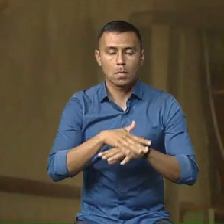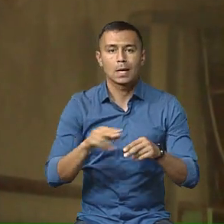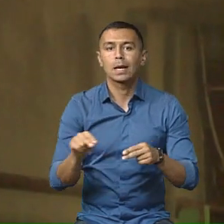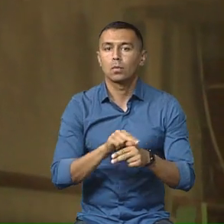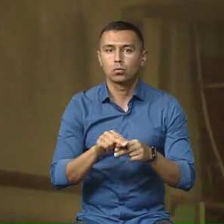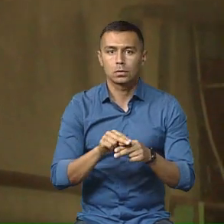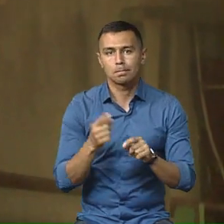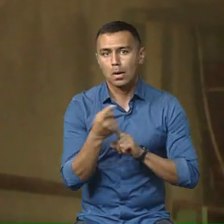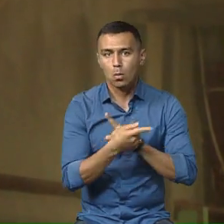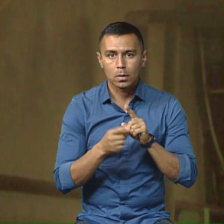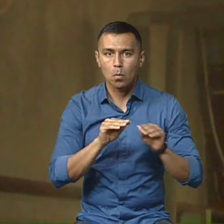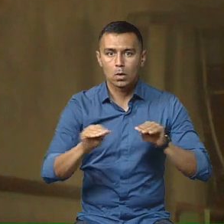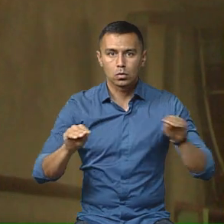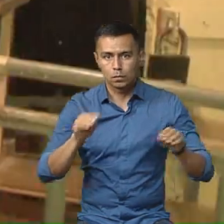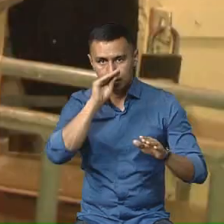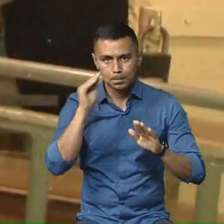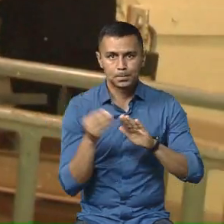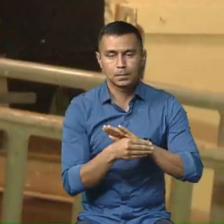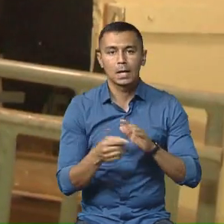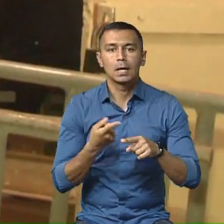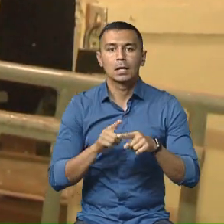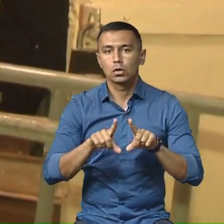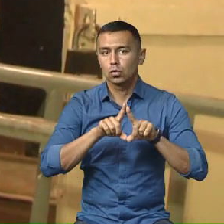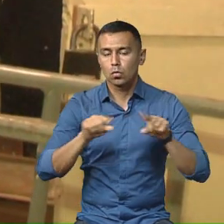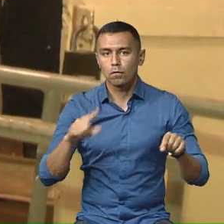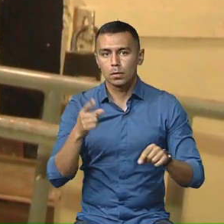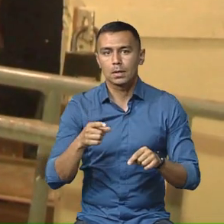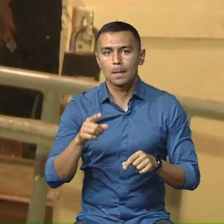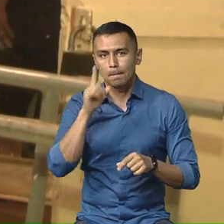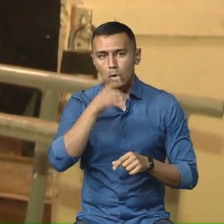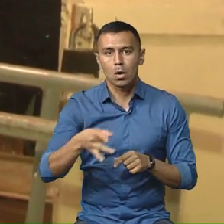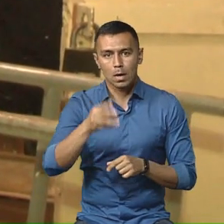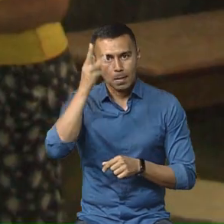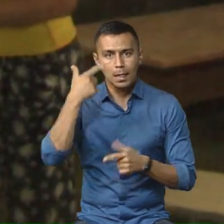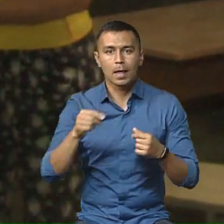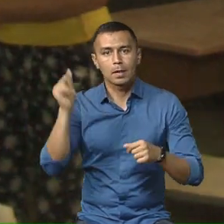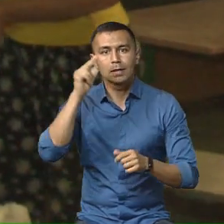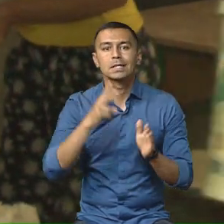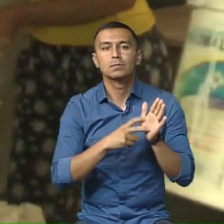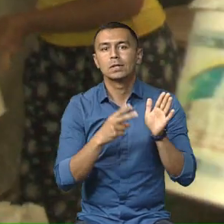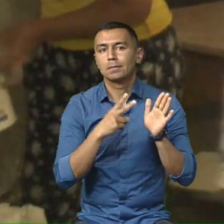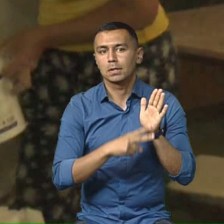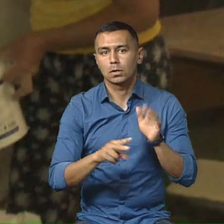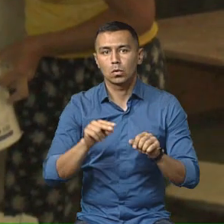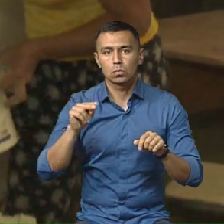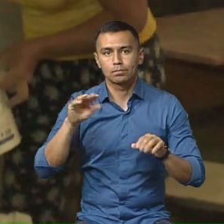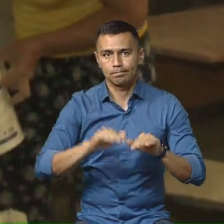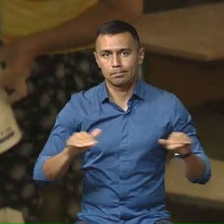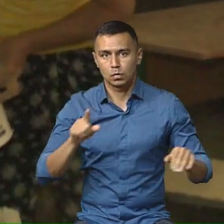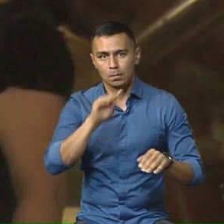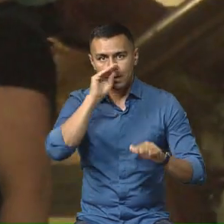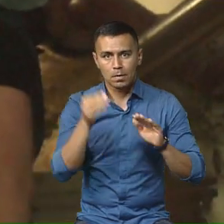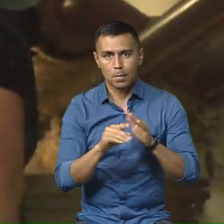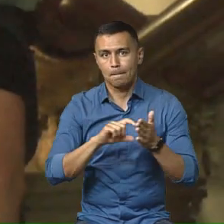ремонтують, переобладнують, облаштовують укриття. Це школа в одному з мікрорайонів Хмельницького, де навчається 770 учнів. Тут у